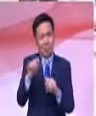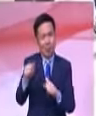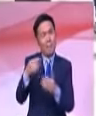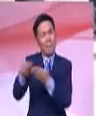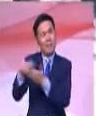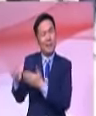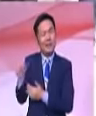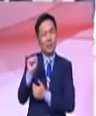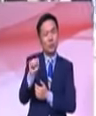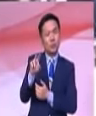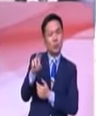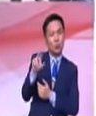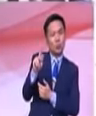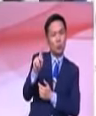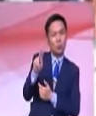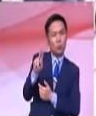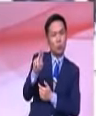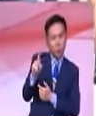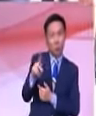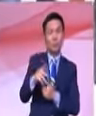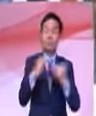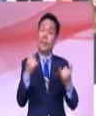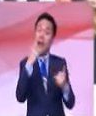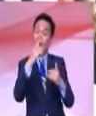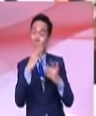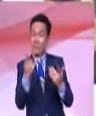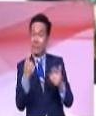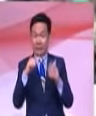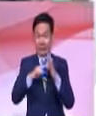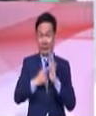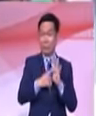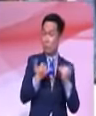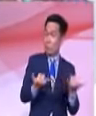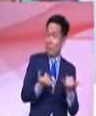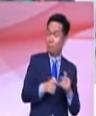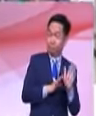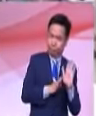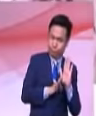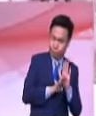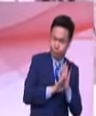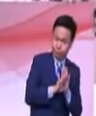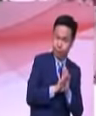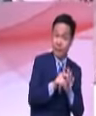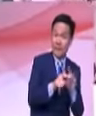lebihan langganan sebanyak 6.4 kali, saiz terbitan asal dinaikkan daripada